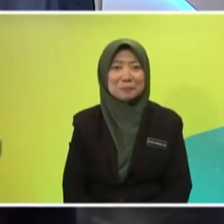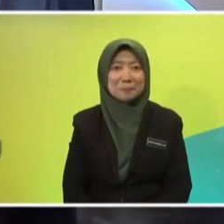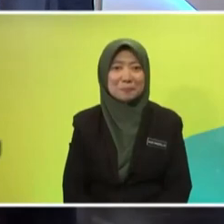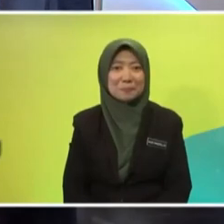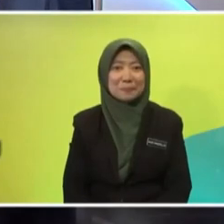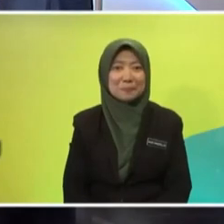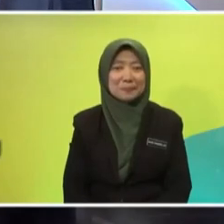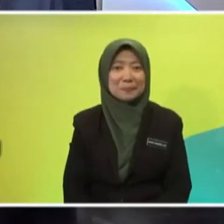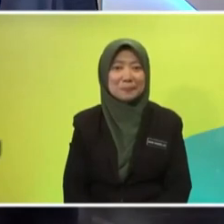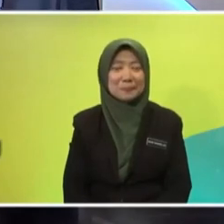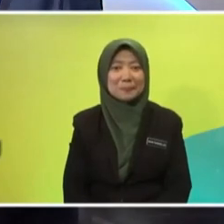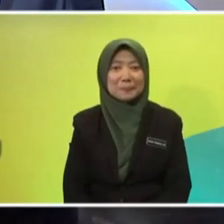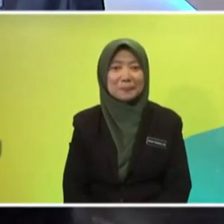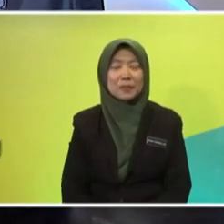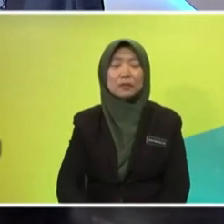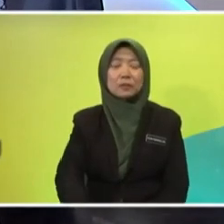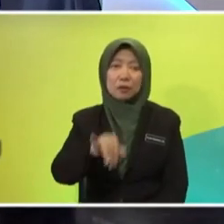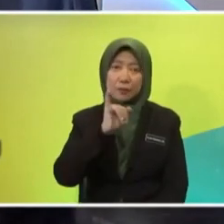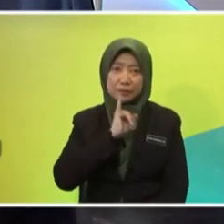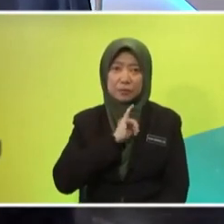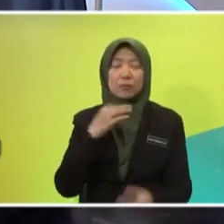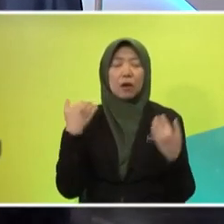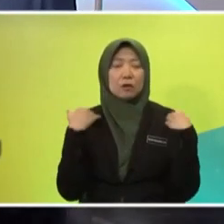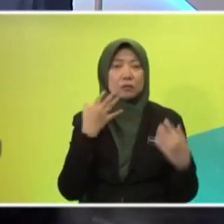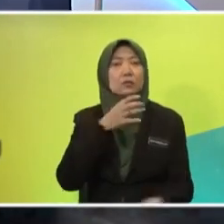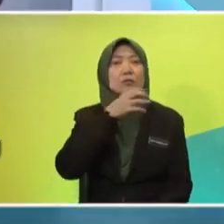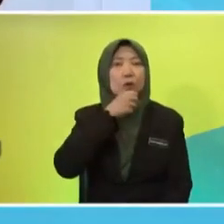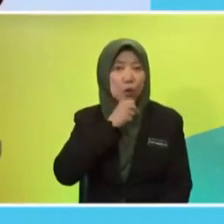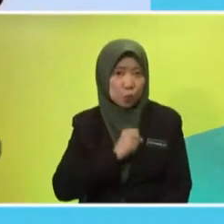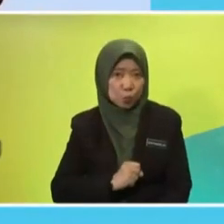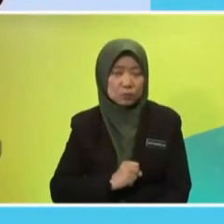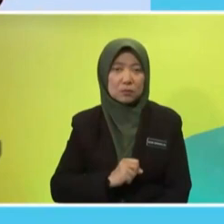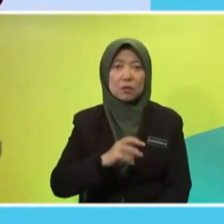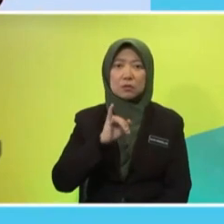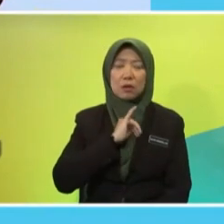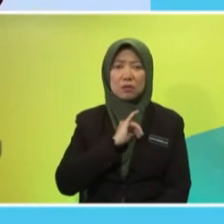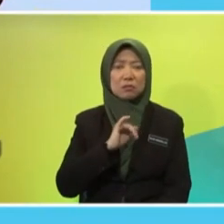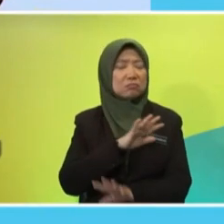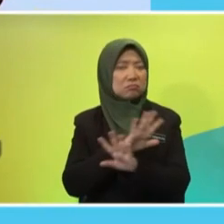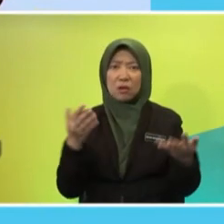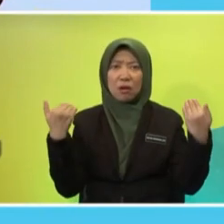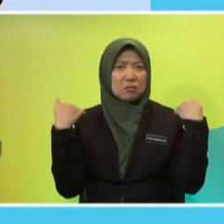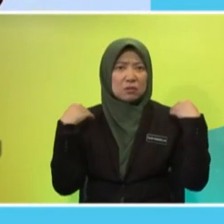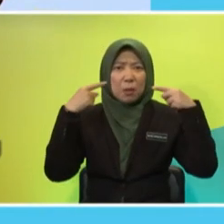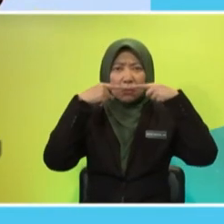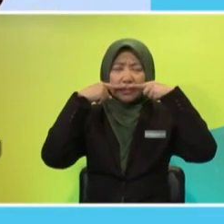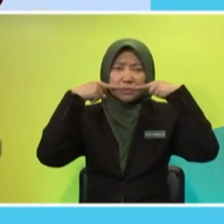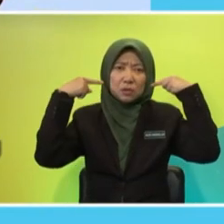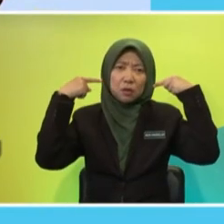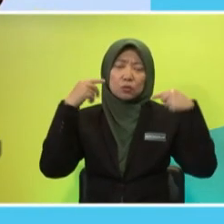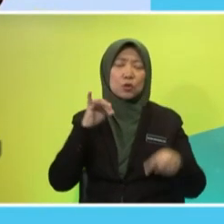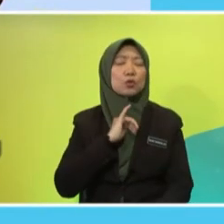Kita tak sabar nak tengok. Okey, saya ada janggut. Saya tiada misai. Saya